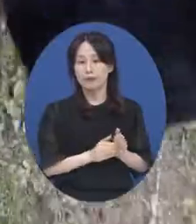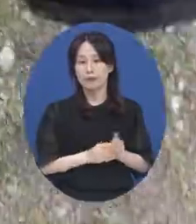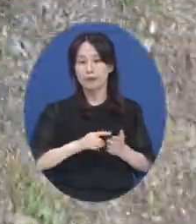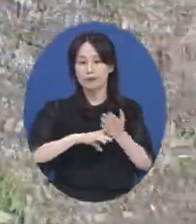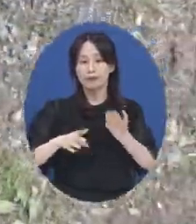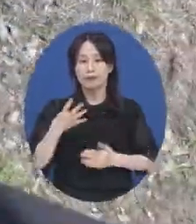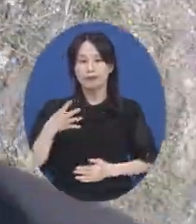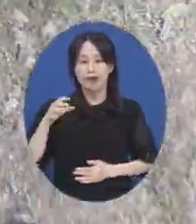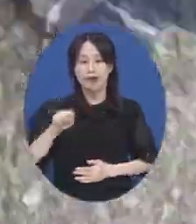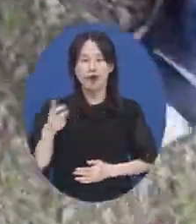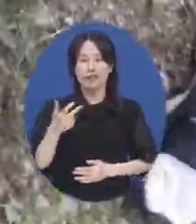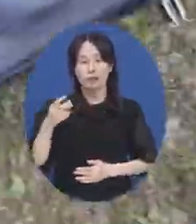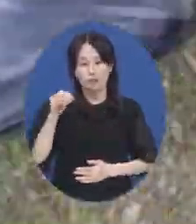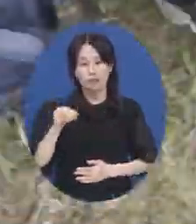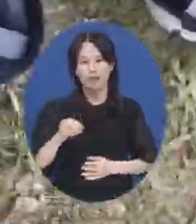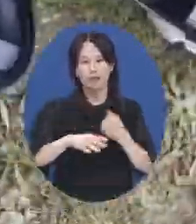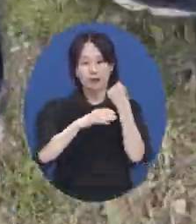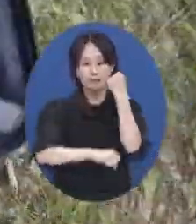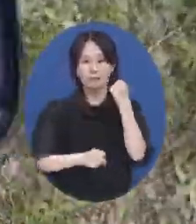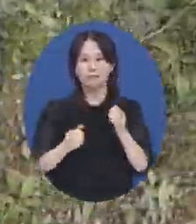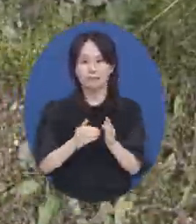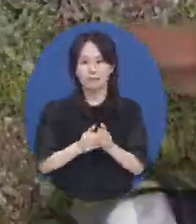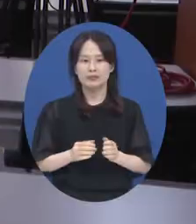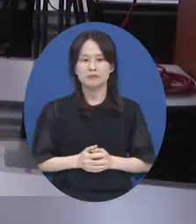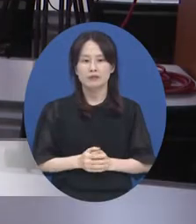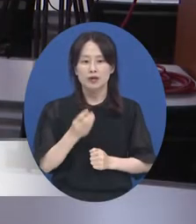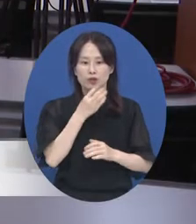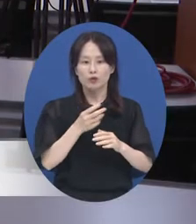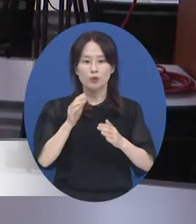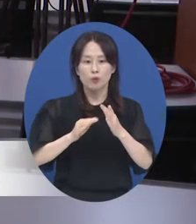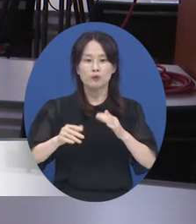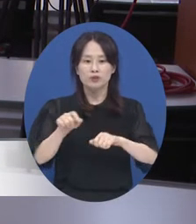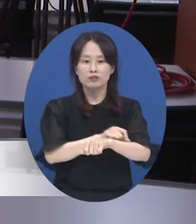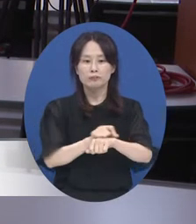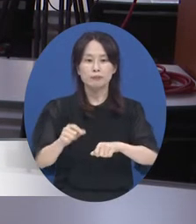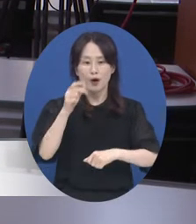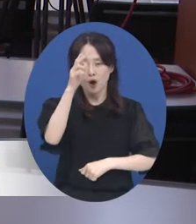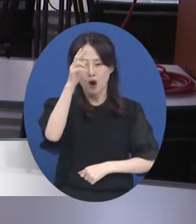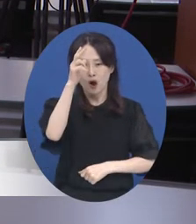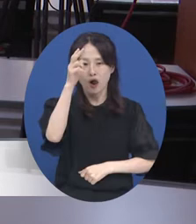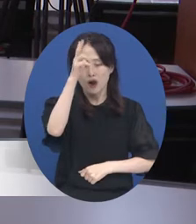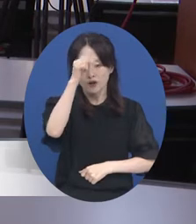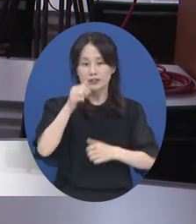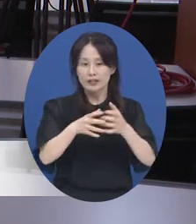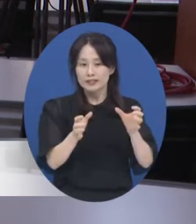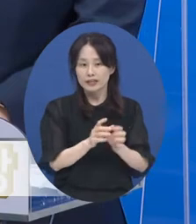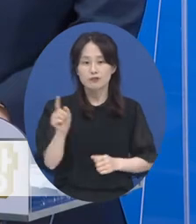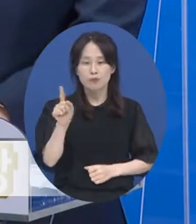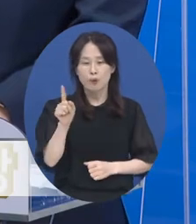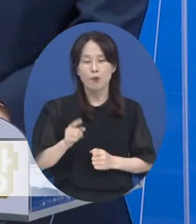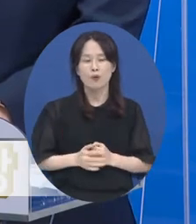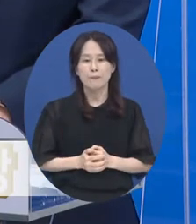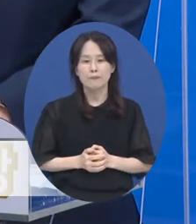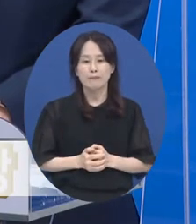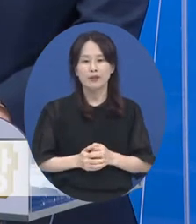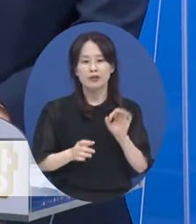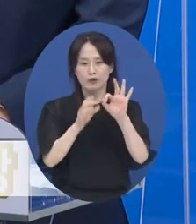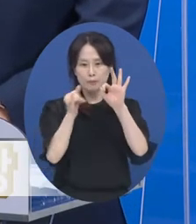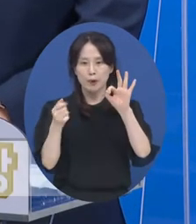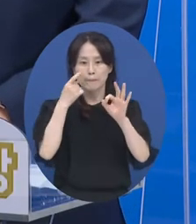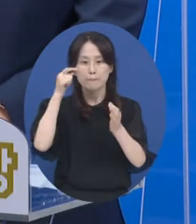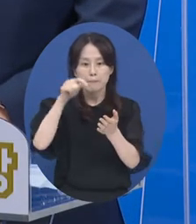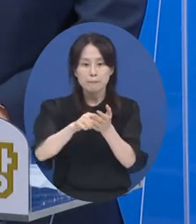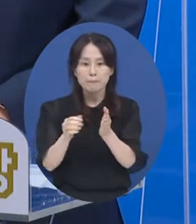3 겸 4억 7000만원을 필요했습니다 경기도 공정 특별사법경찰 따른 한국석유관리원 과 합동으로 단속을 벌여